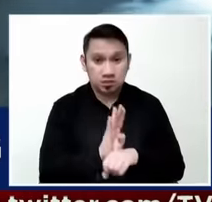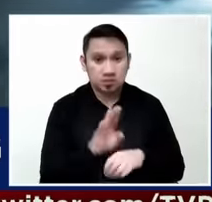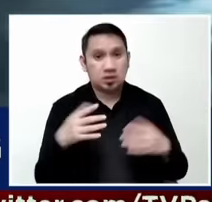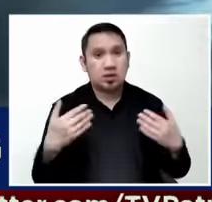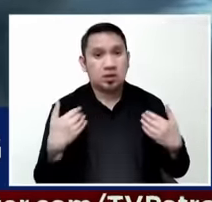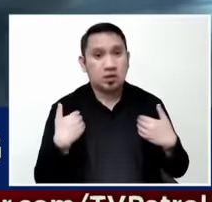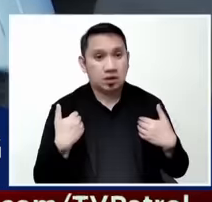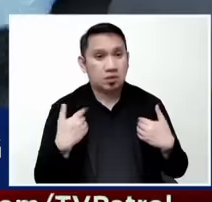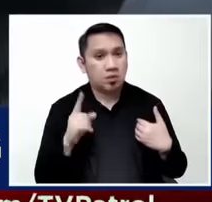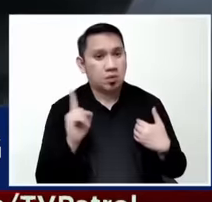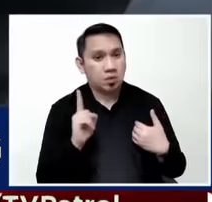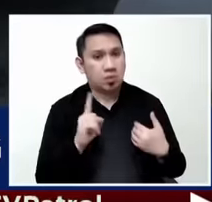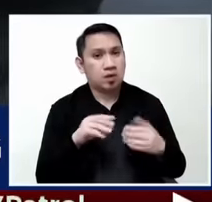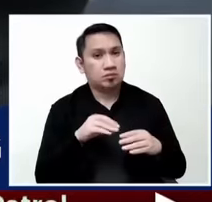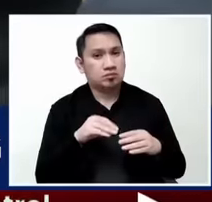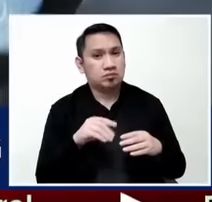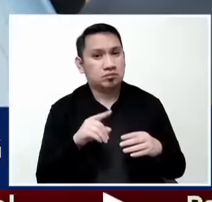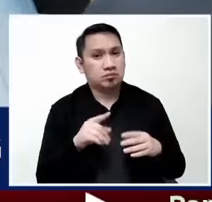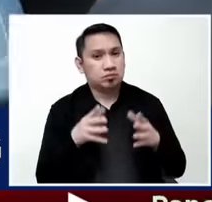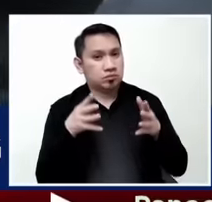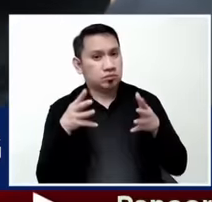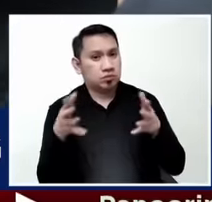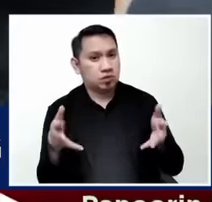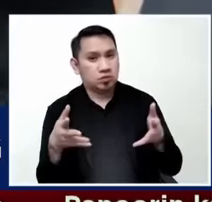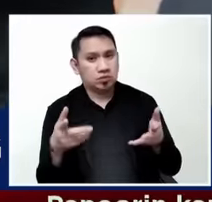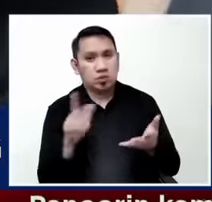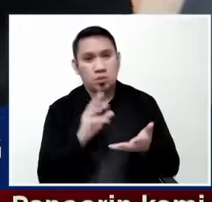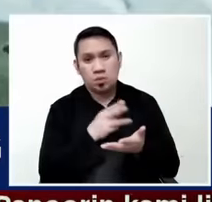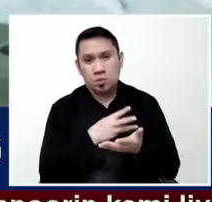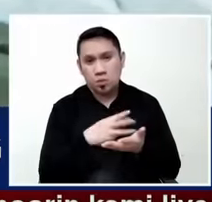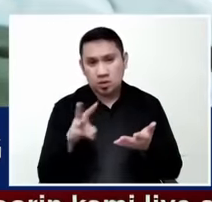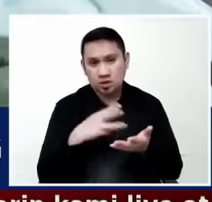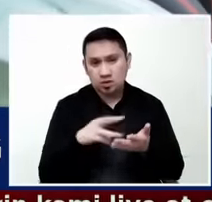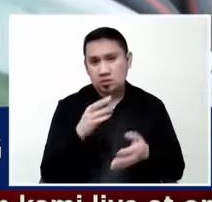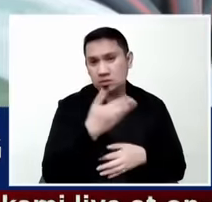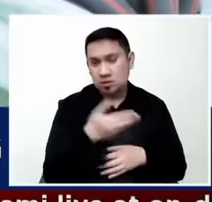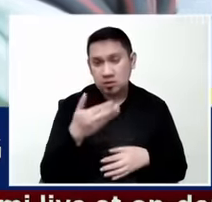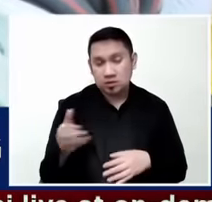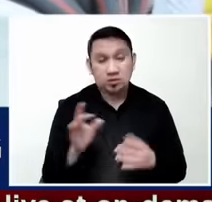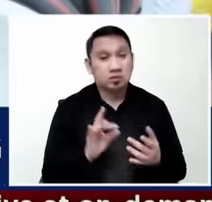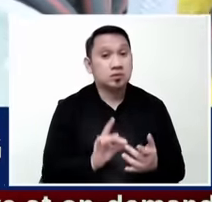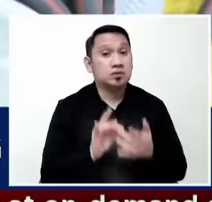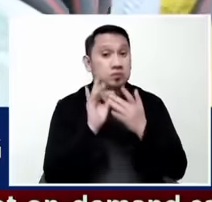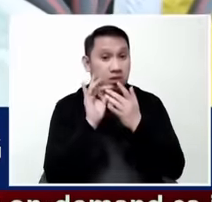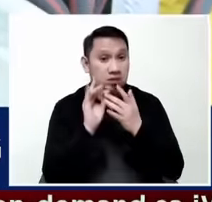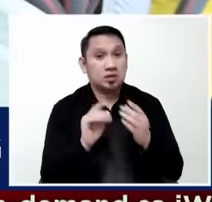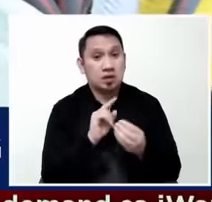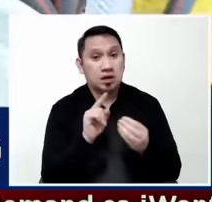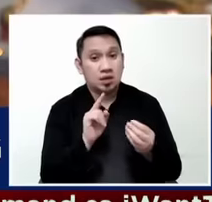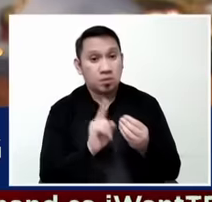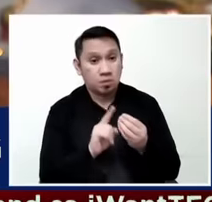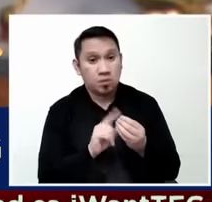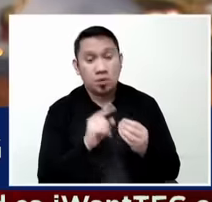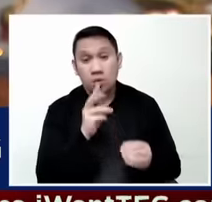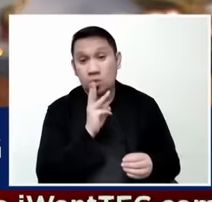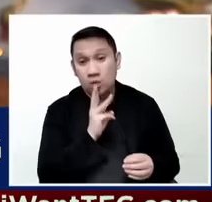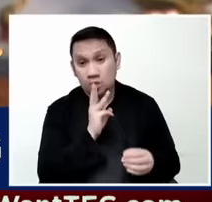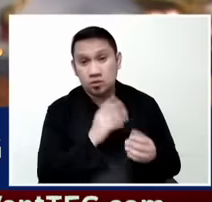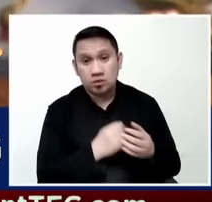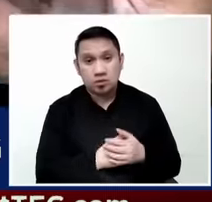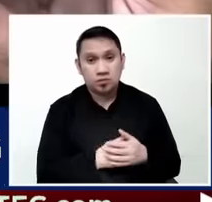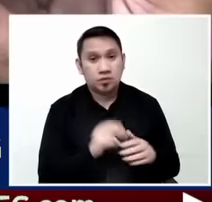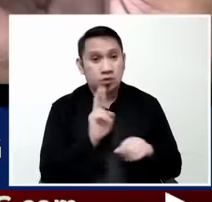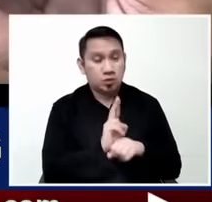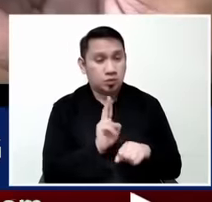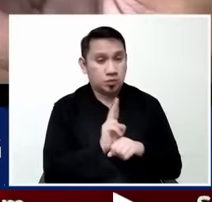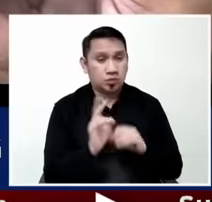winning diskarte niya ang iwasang magsayang ng mga bagay, lalo na ng tubig. So we use